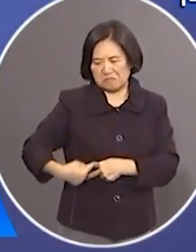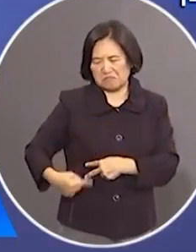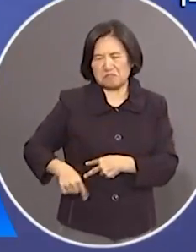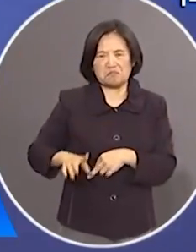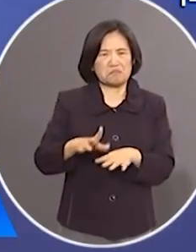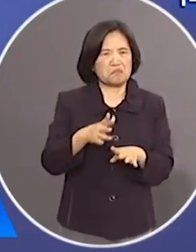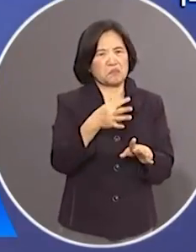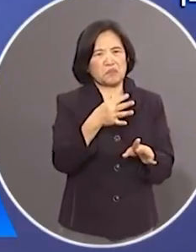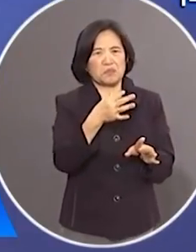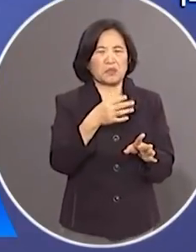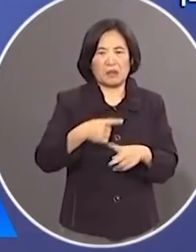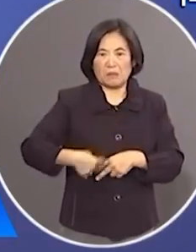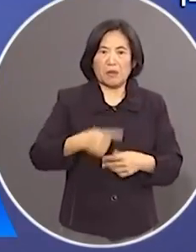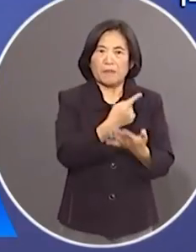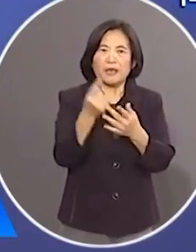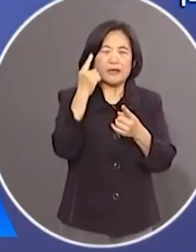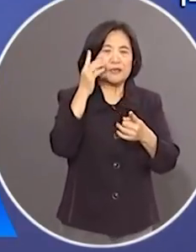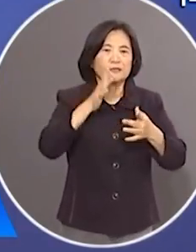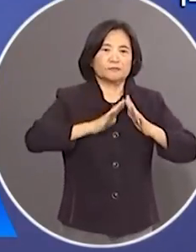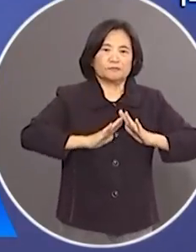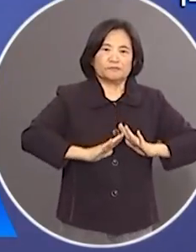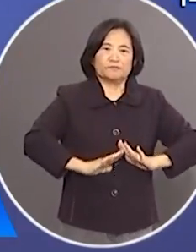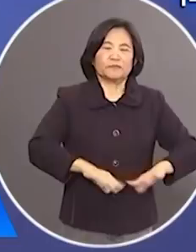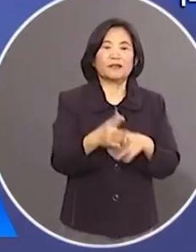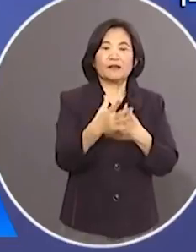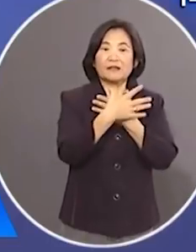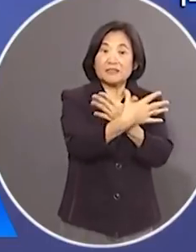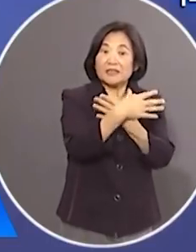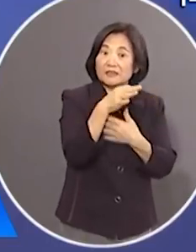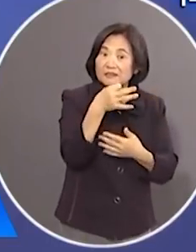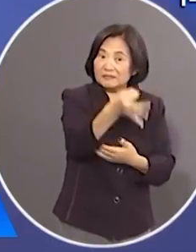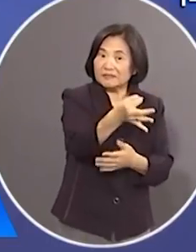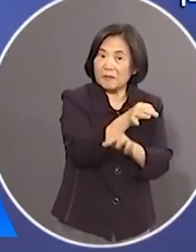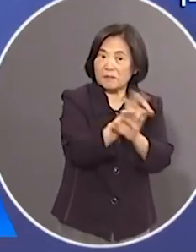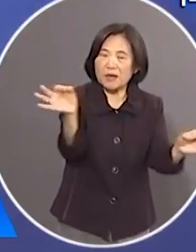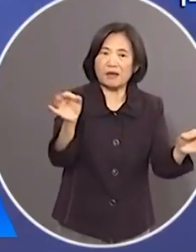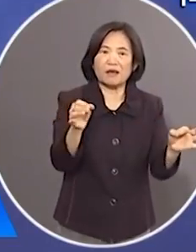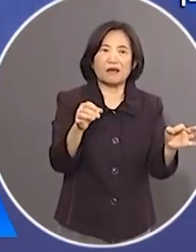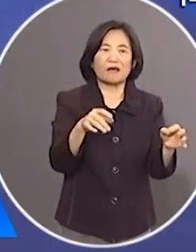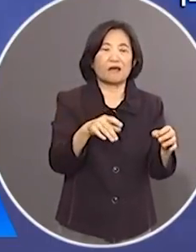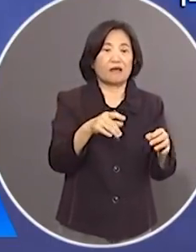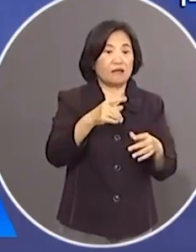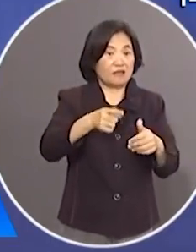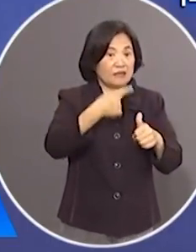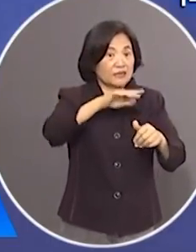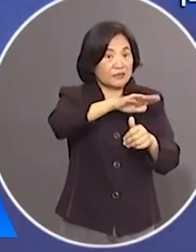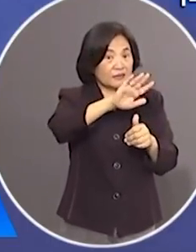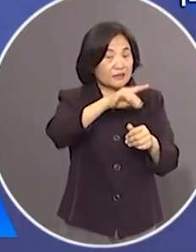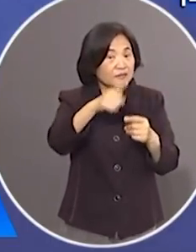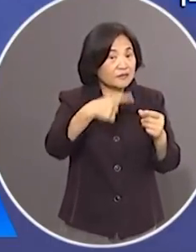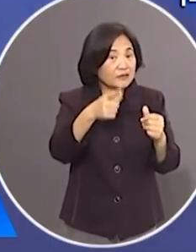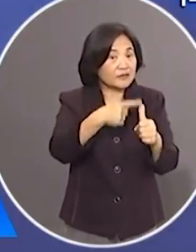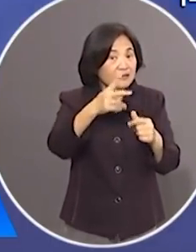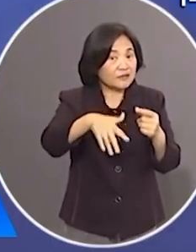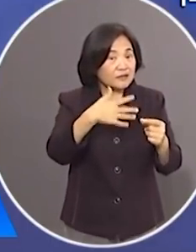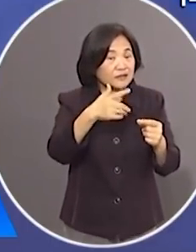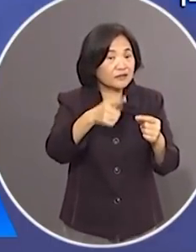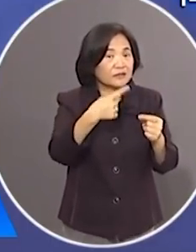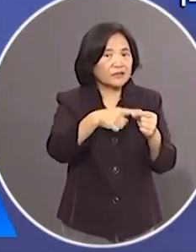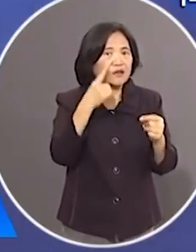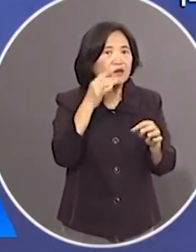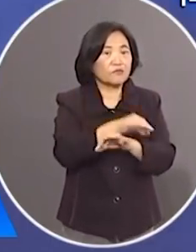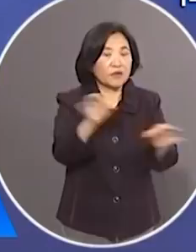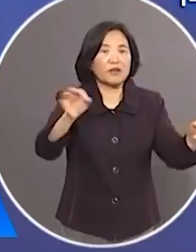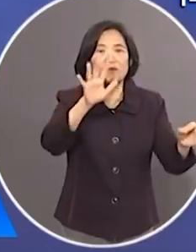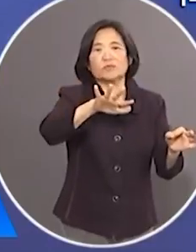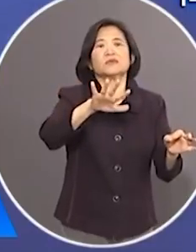题。每个练气功，发奖金，我到的时候第一年发了5500万，每年2月份跟9月份